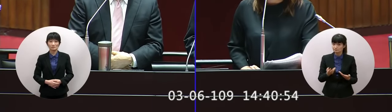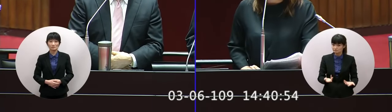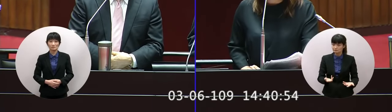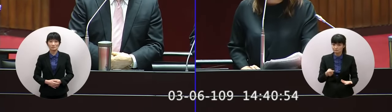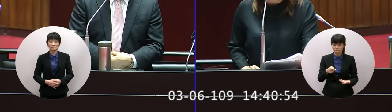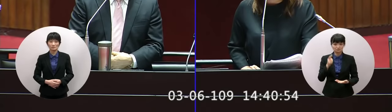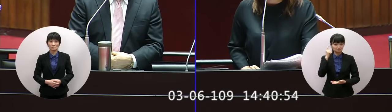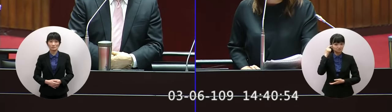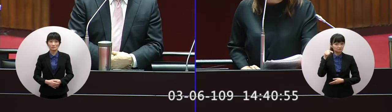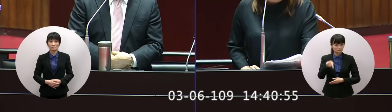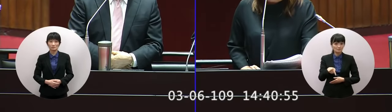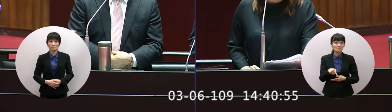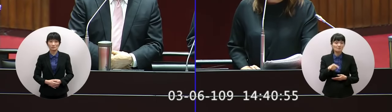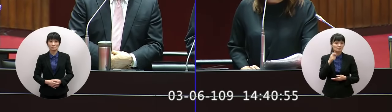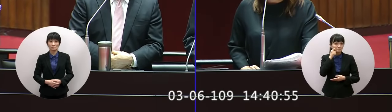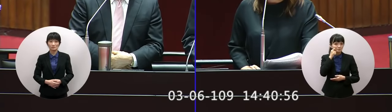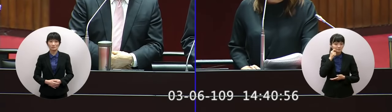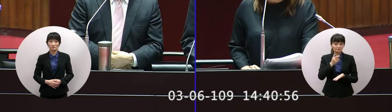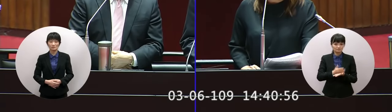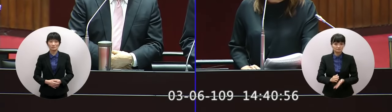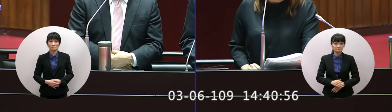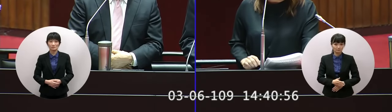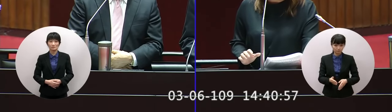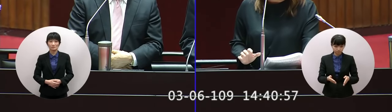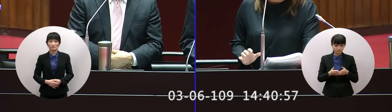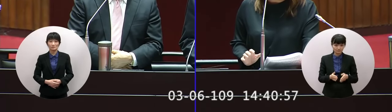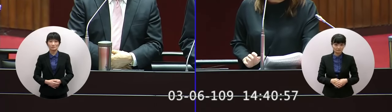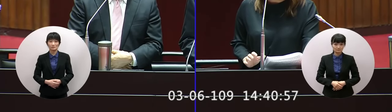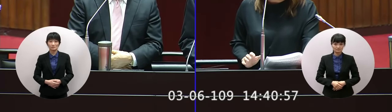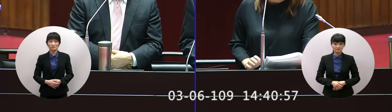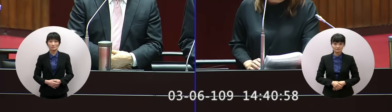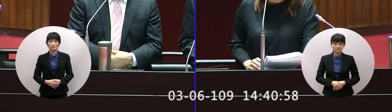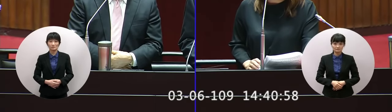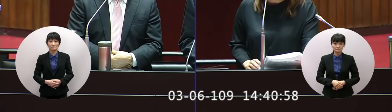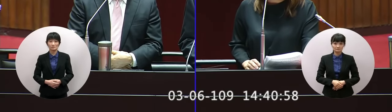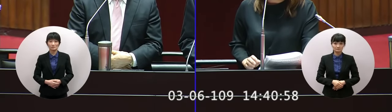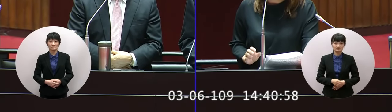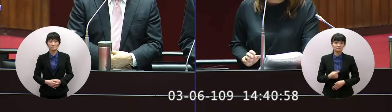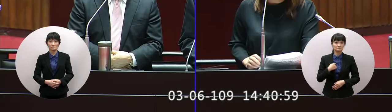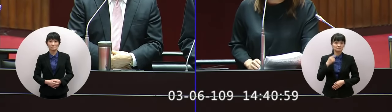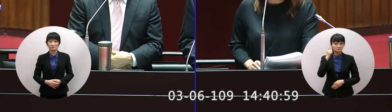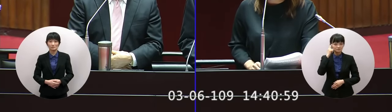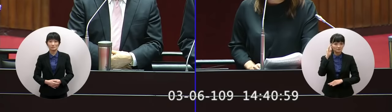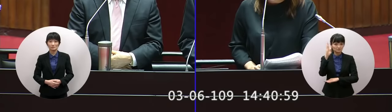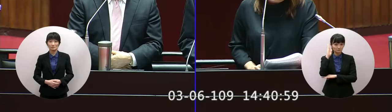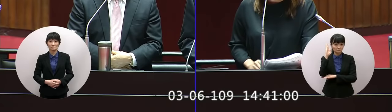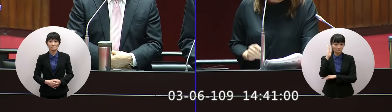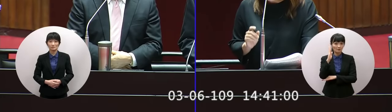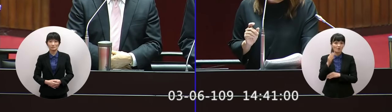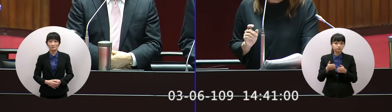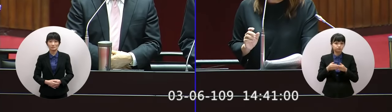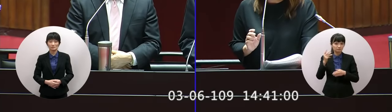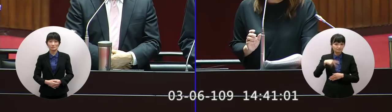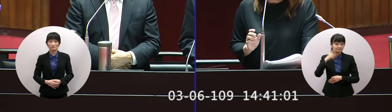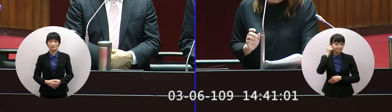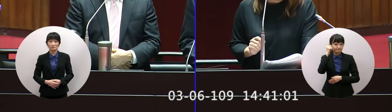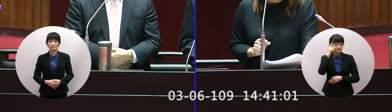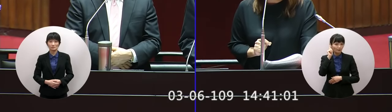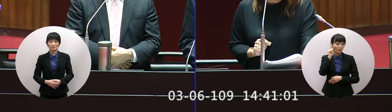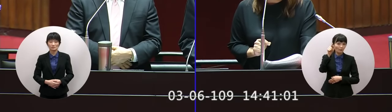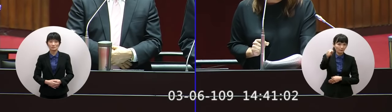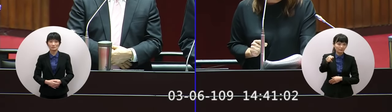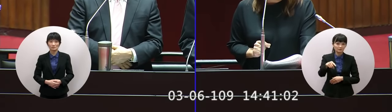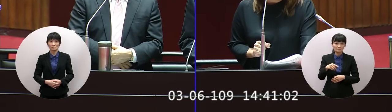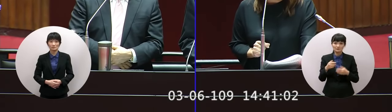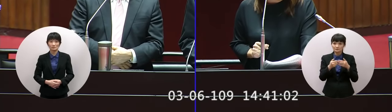要解决的问题啦。所以本席认为政府应该更具前瞻性跟全面性，因为不要只是